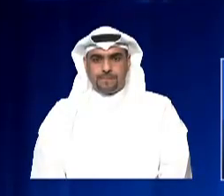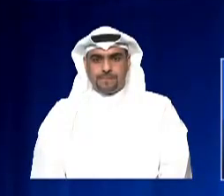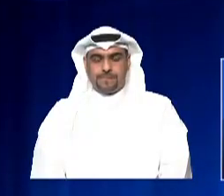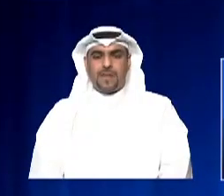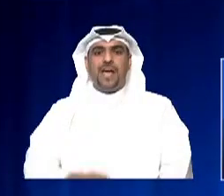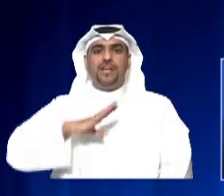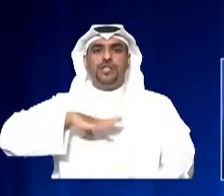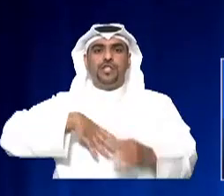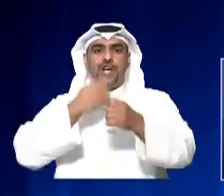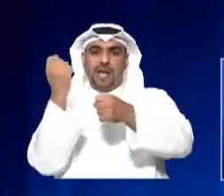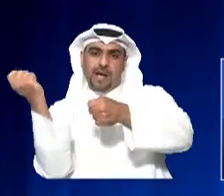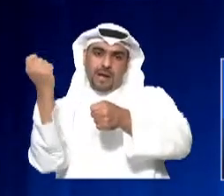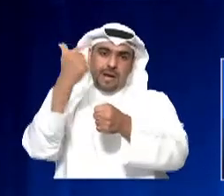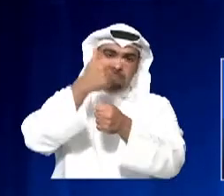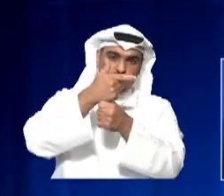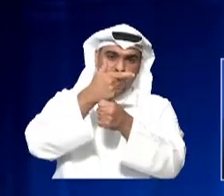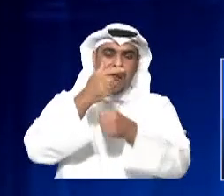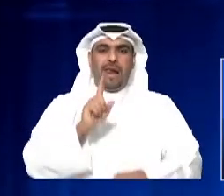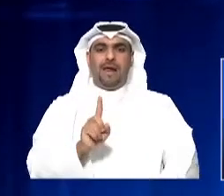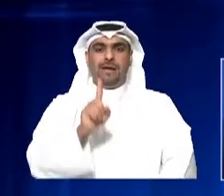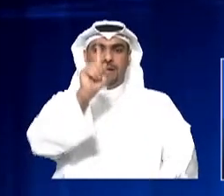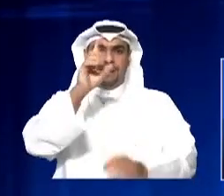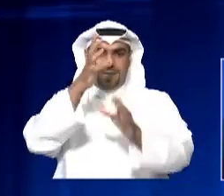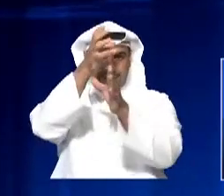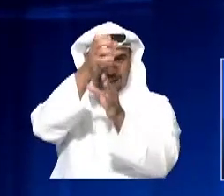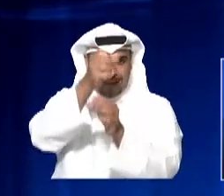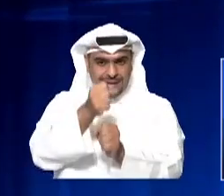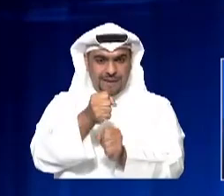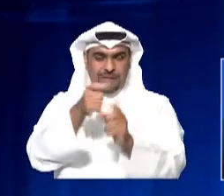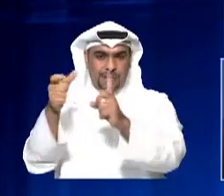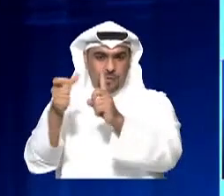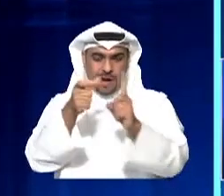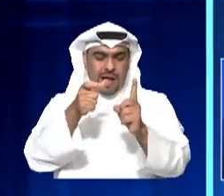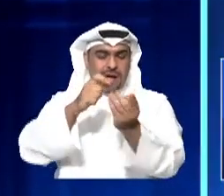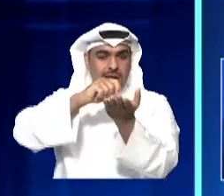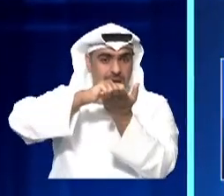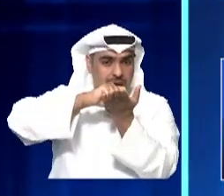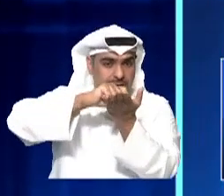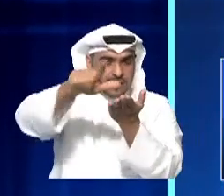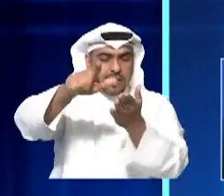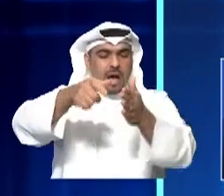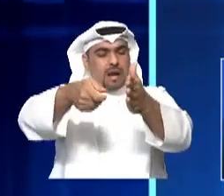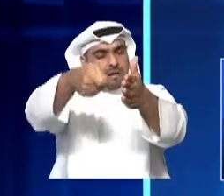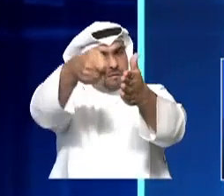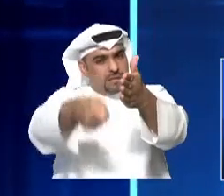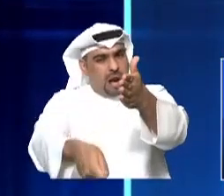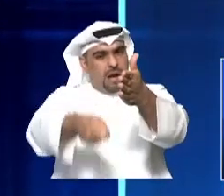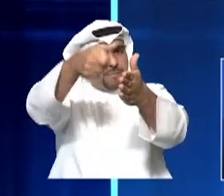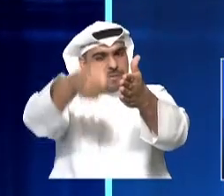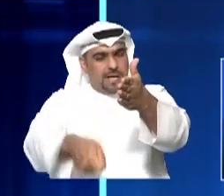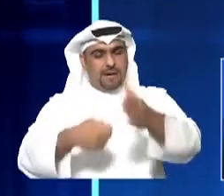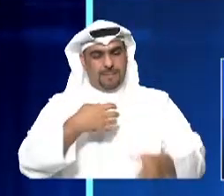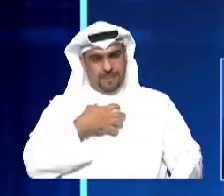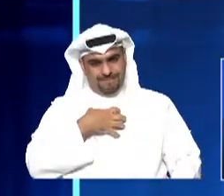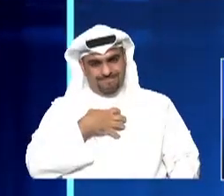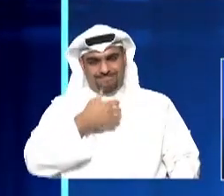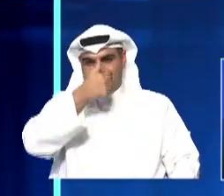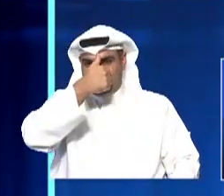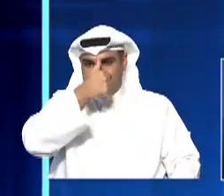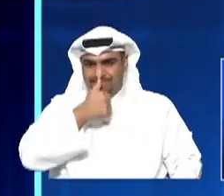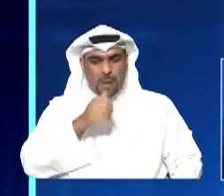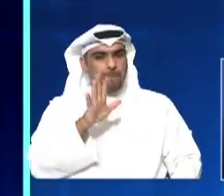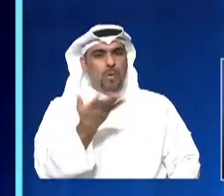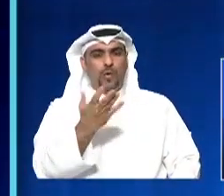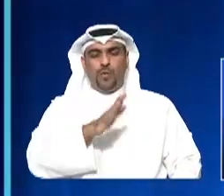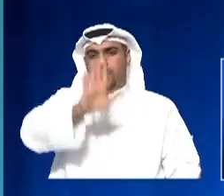وبعد سم ولي العهد الشيخ مشعل الاحمد الجابر الصباح حفظه الله ببرقيه تعزيه الى اخيه صاحب الجلاله الملك